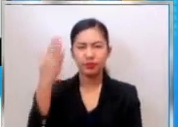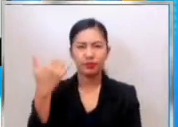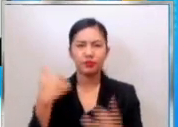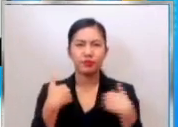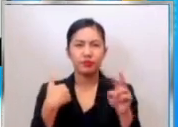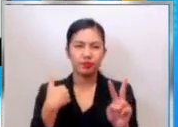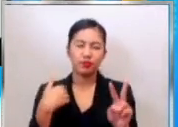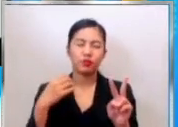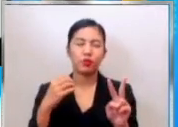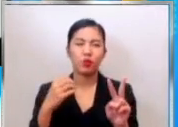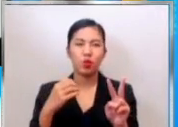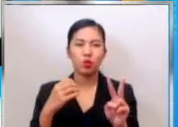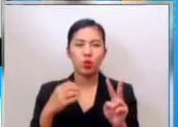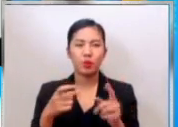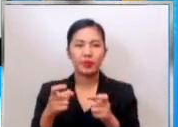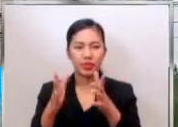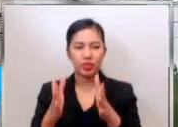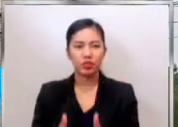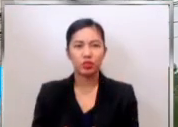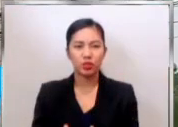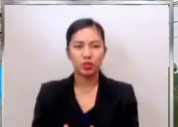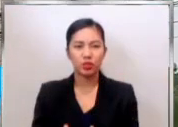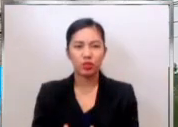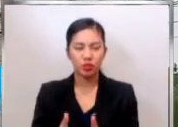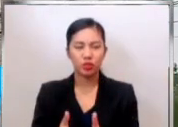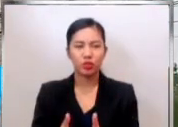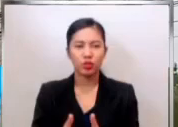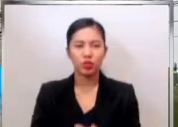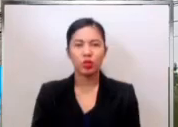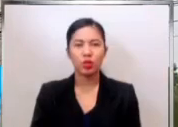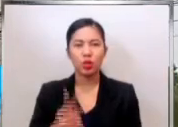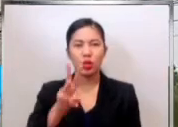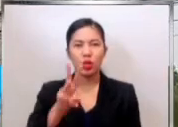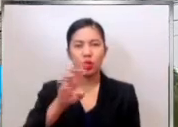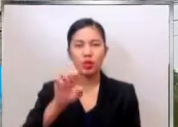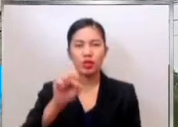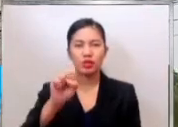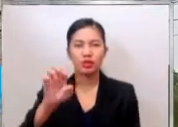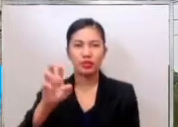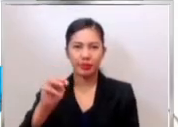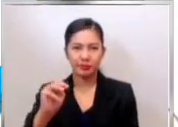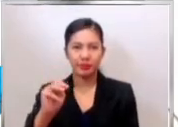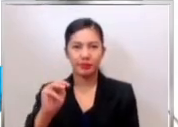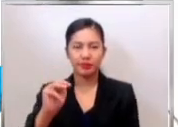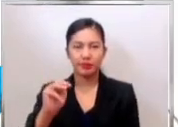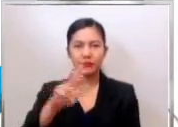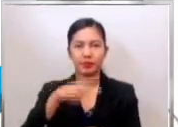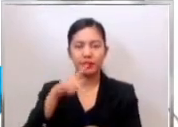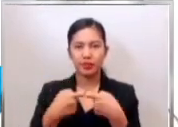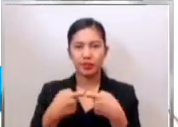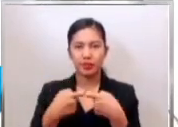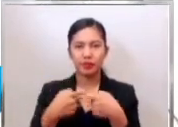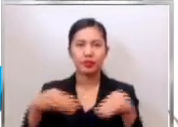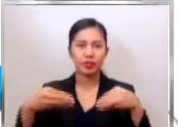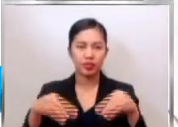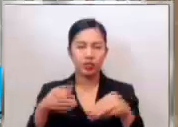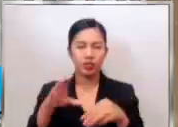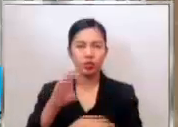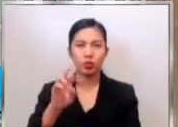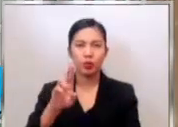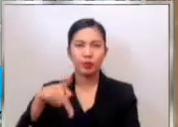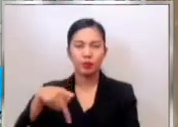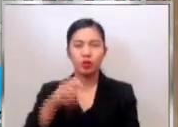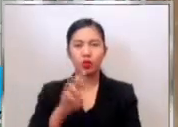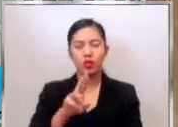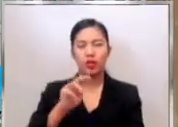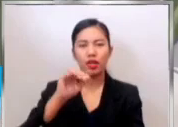Wholesale Electricity Spot Market o WESM, ang PEMC o Philippine Electricity Market Corporation at IMOP o Independent